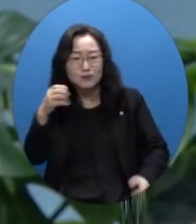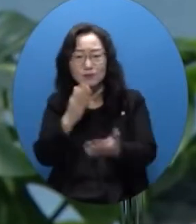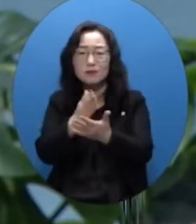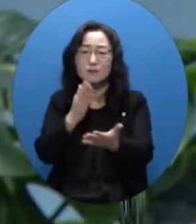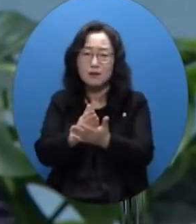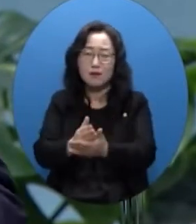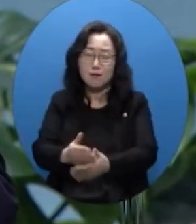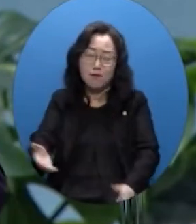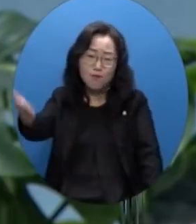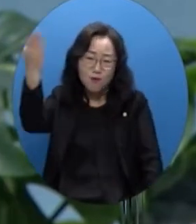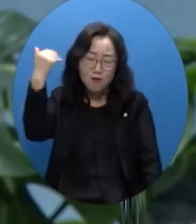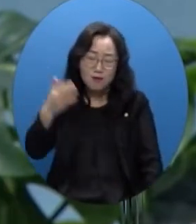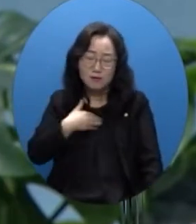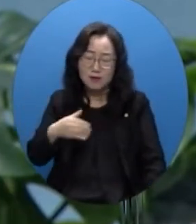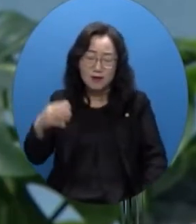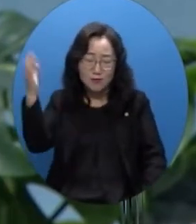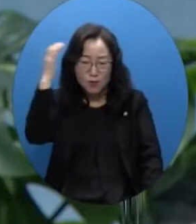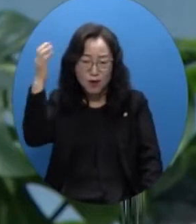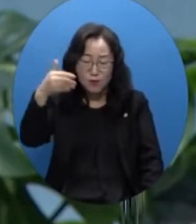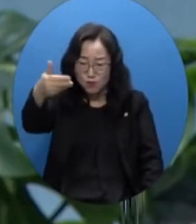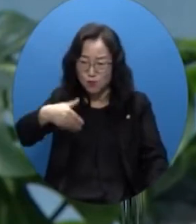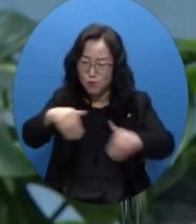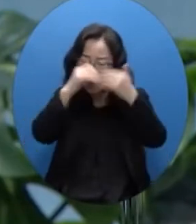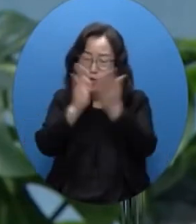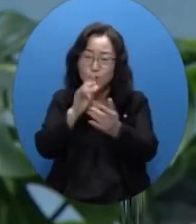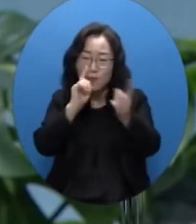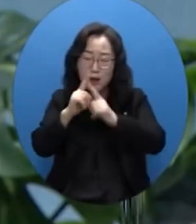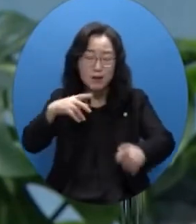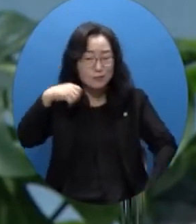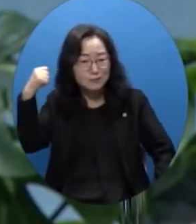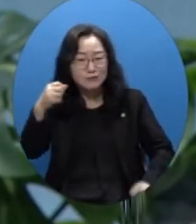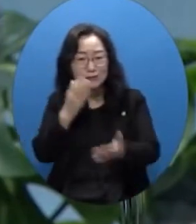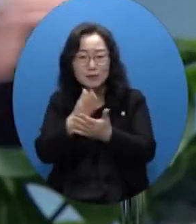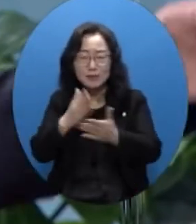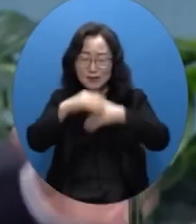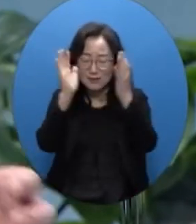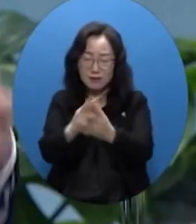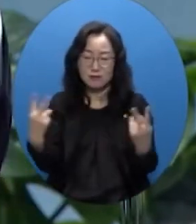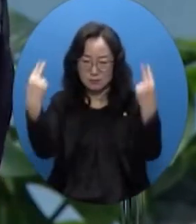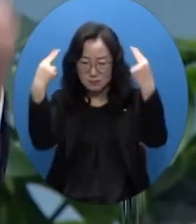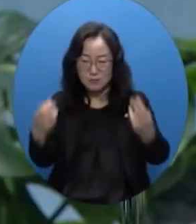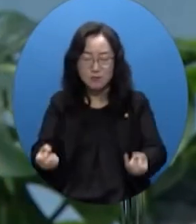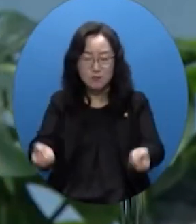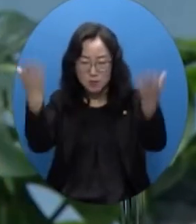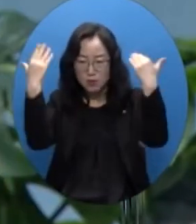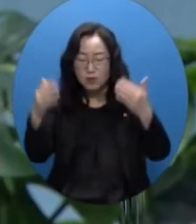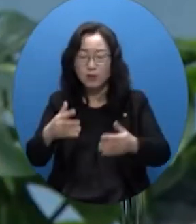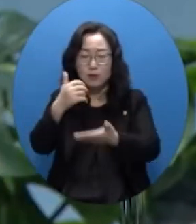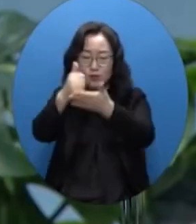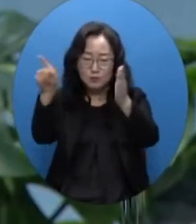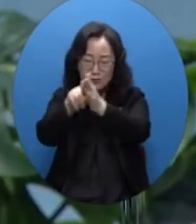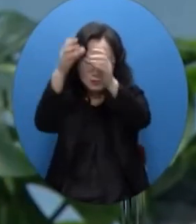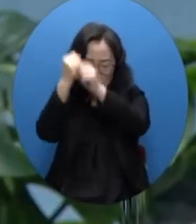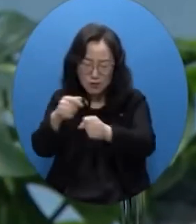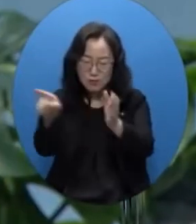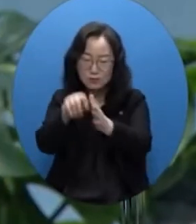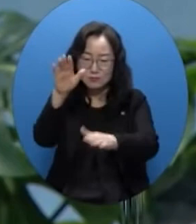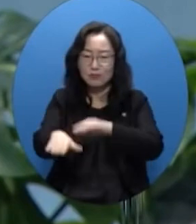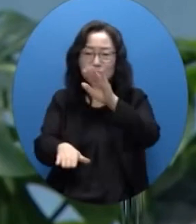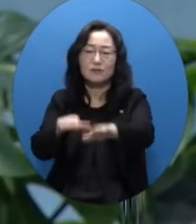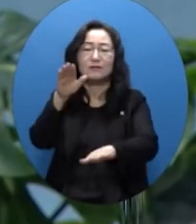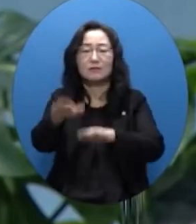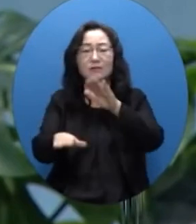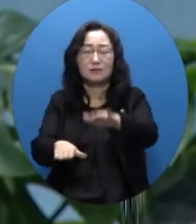과거의 나를 괴롭혔던 모든 그런 말들에 뱉지 말고 딴 해줘도 버리고 쥘 막 붙잡고 b 더불어 전진 또 전진